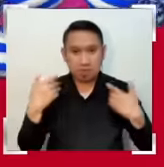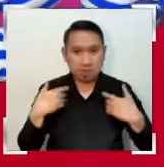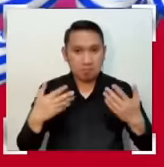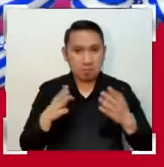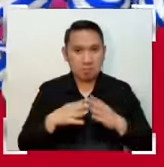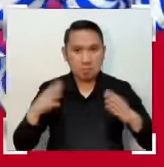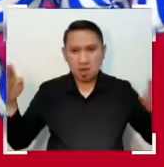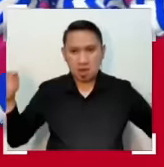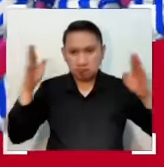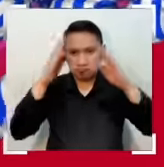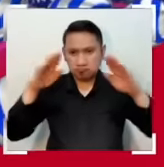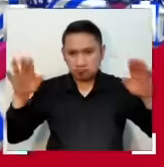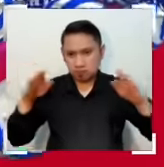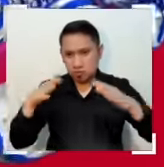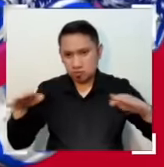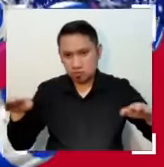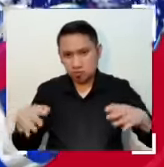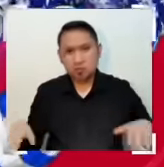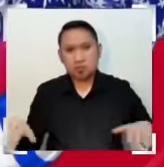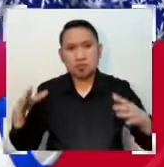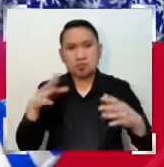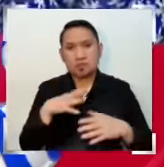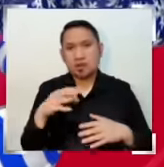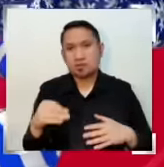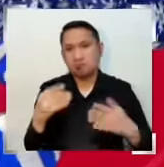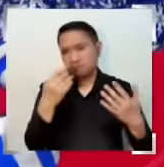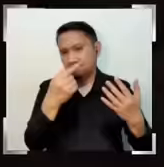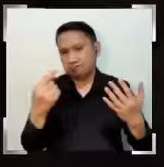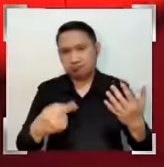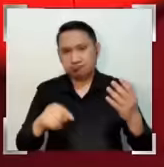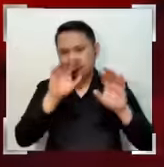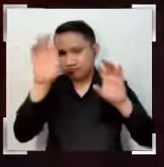Christmas tunnel. Saksi si Oscar Oida.